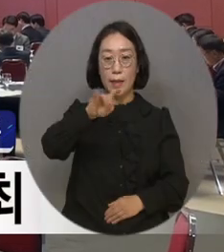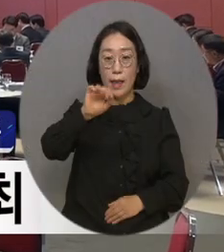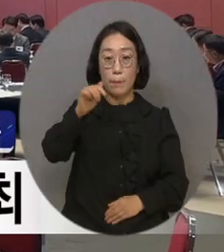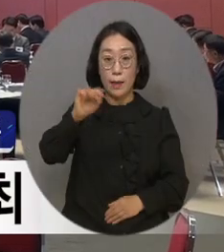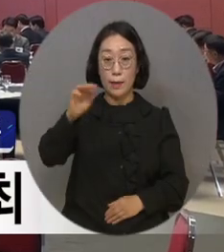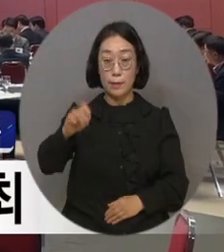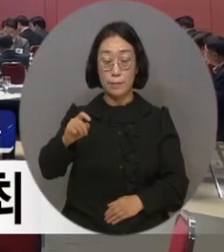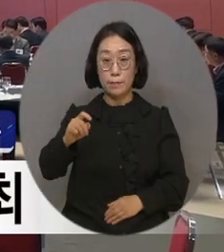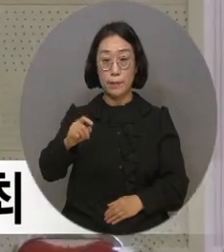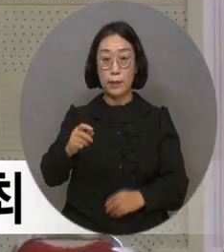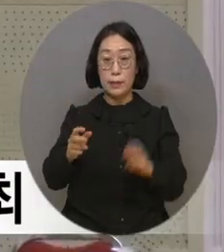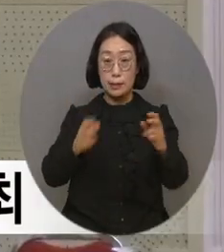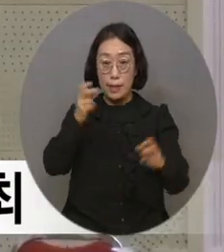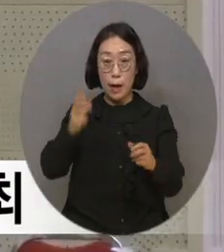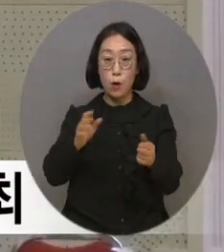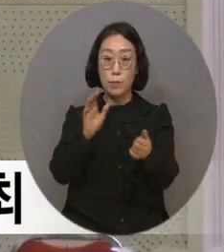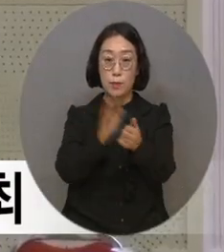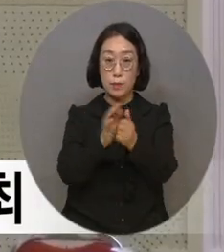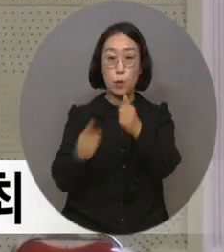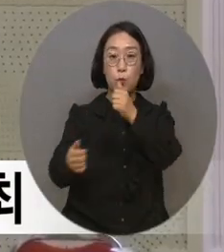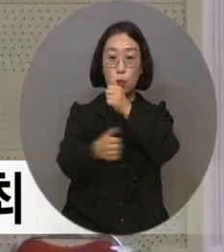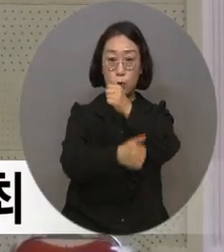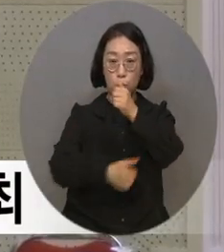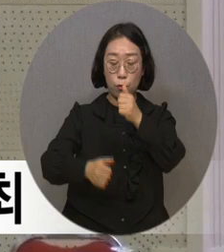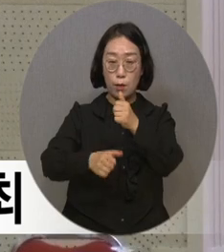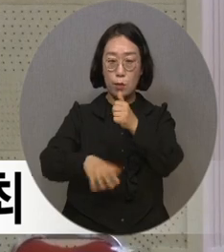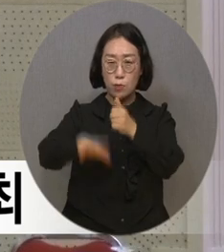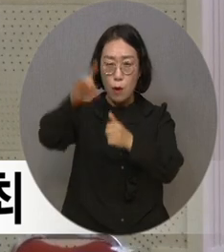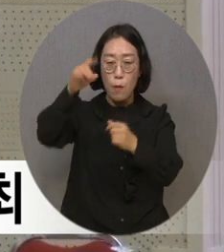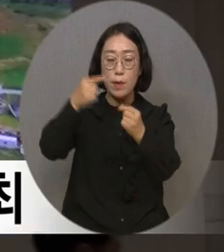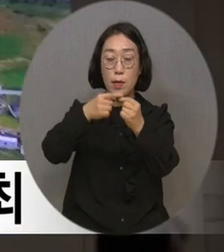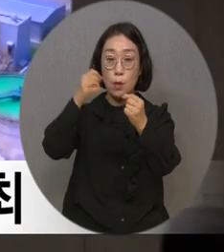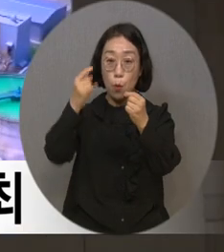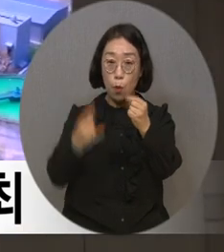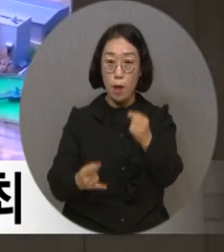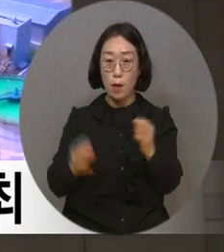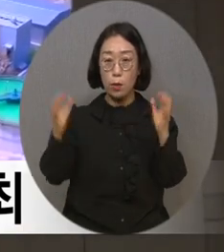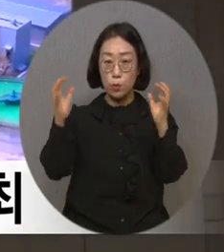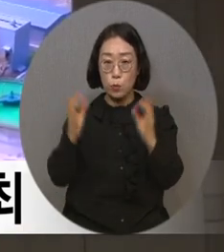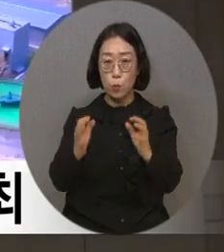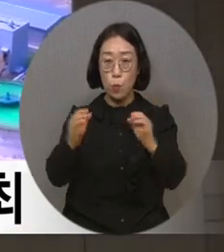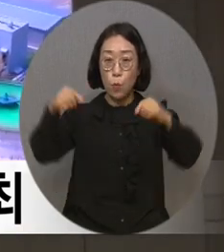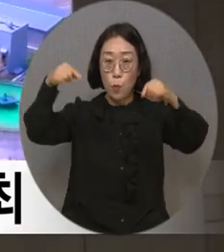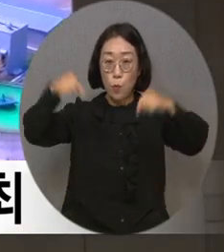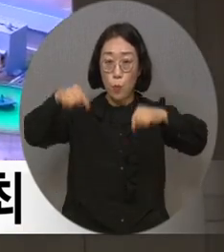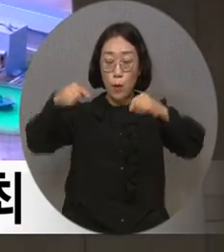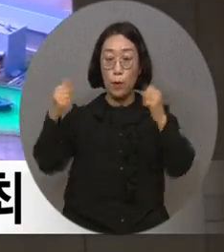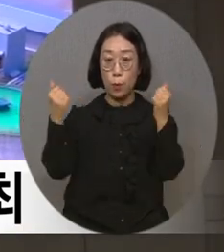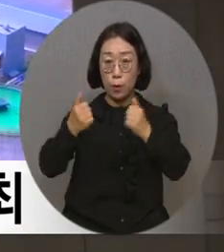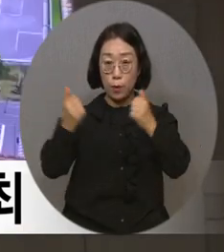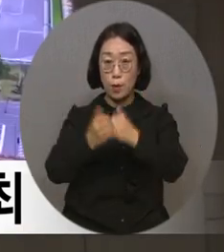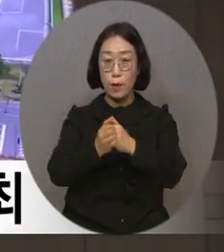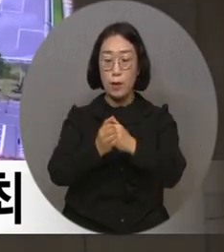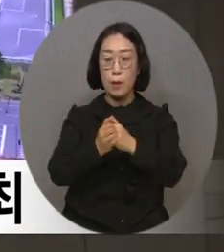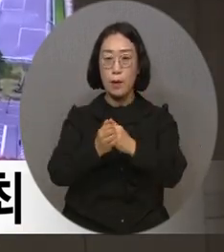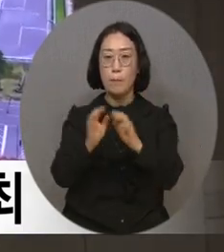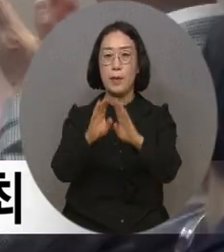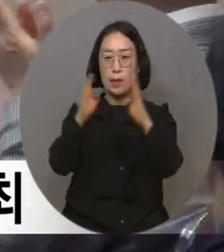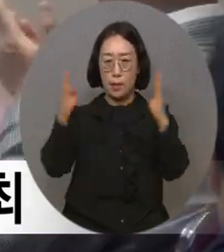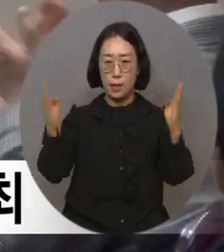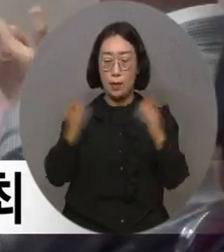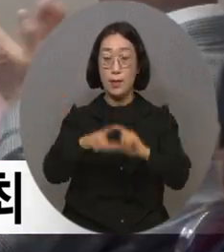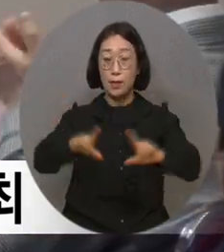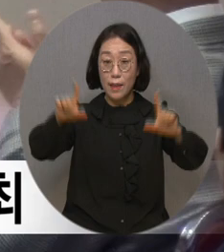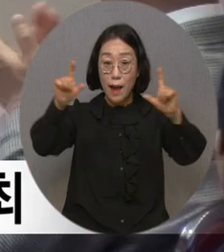사단법인 새만금사업 범도민 지원회의 제1회 정기총회가 지난 13일 전북대학교 진수당에서 열렸습니다.